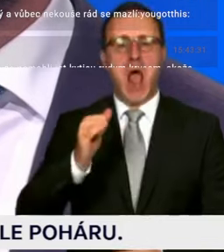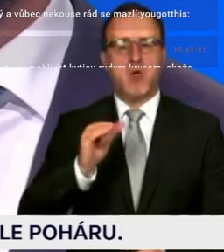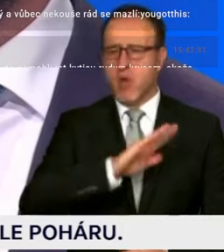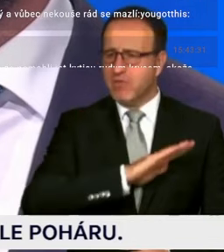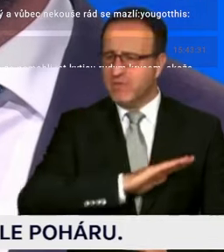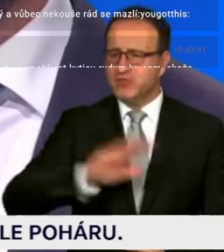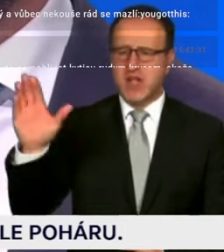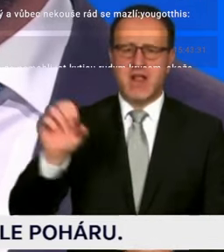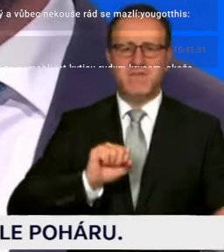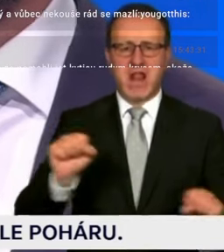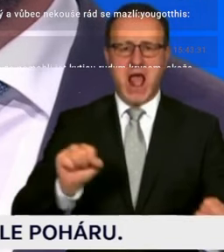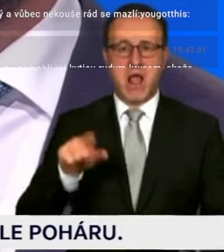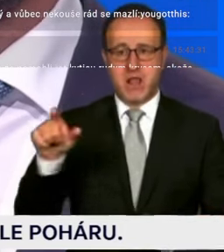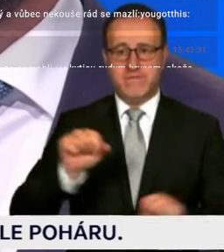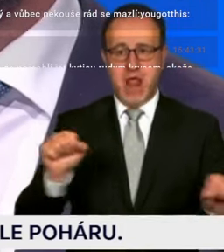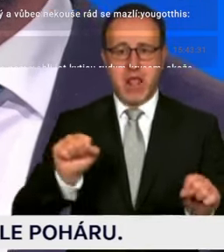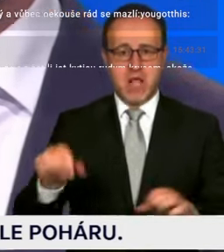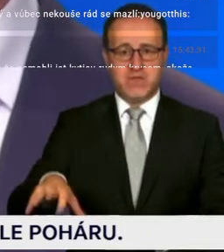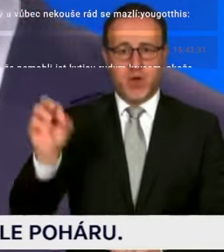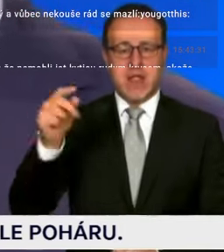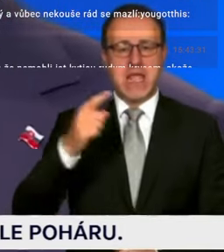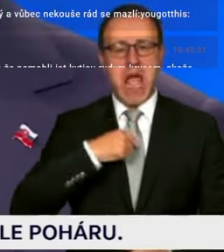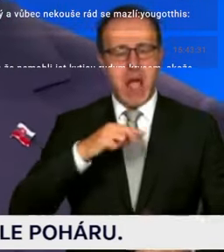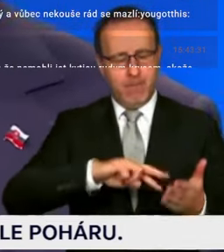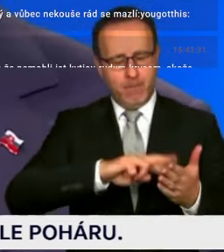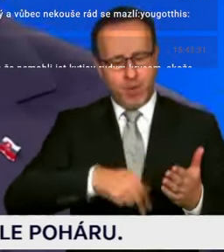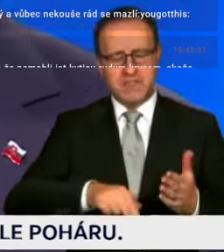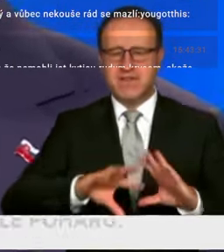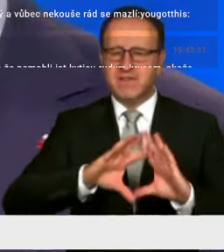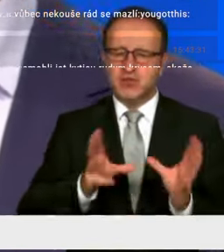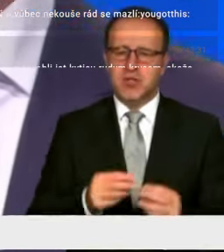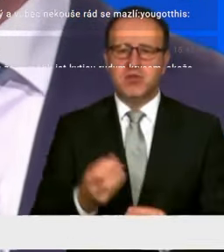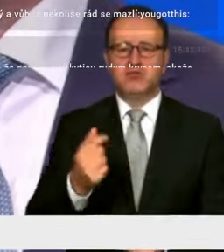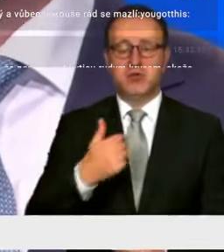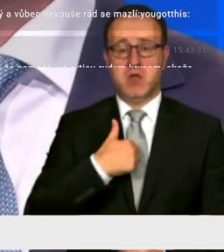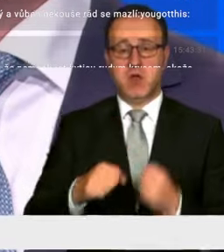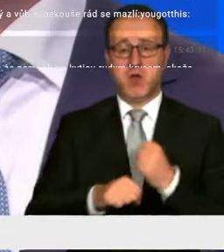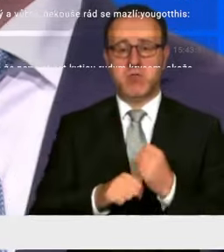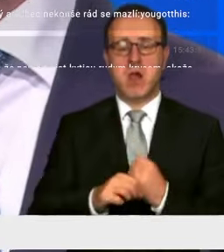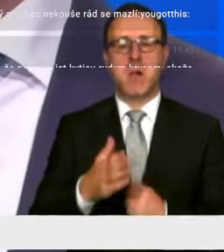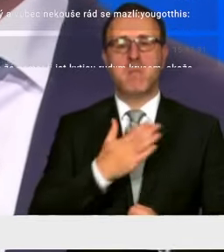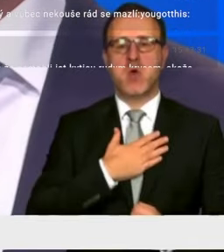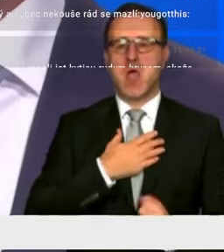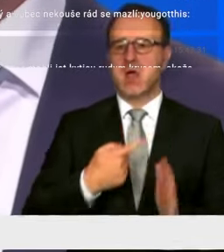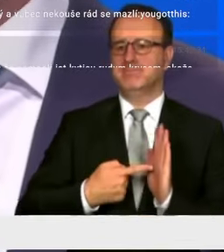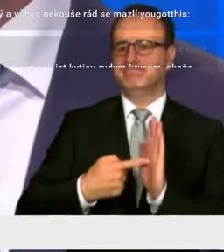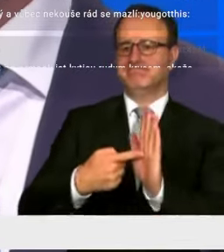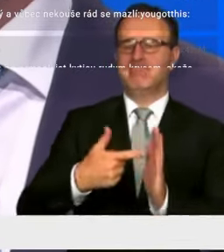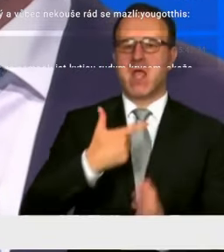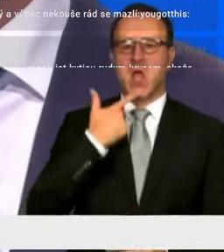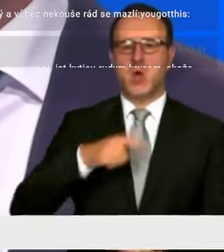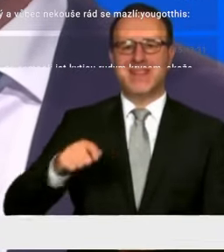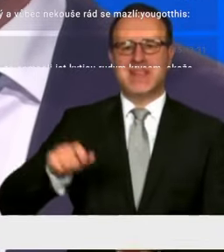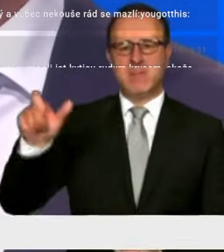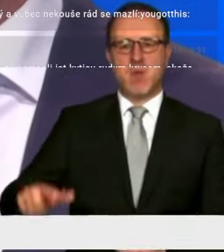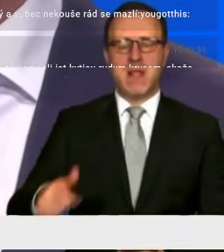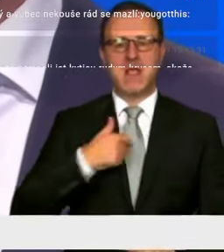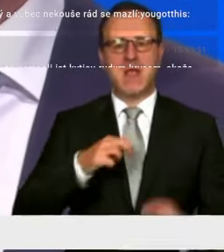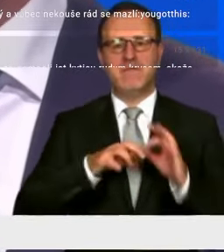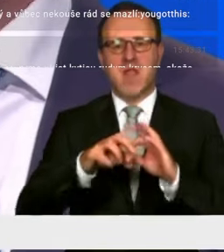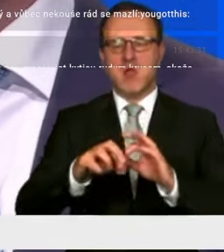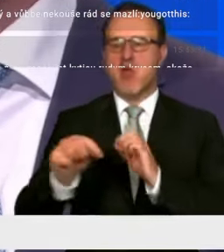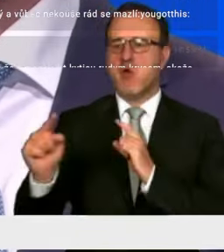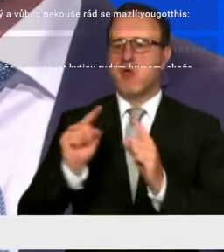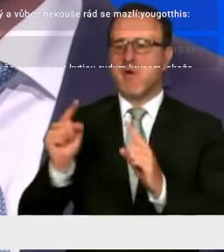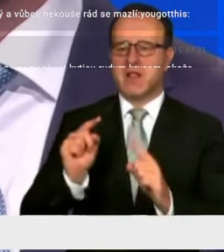zvolené ja sa podpisujem pod všetko čo som robil a moja vizitka moja vizitka ako diplomata je že som viedol rokovania o